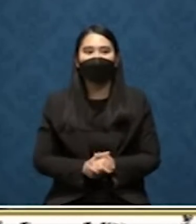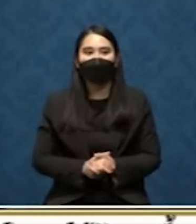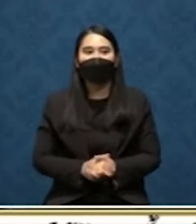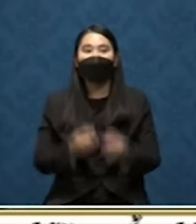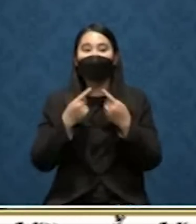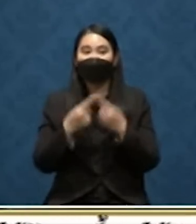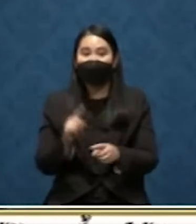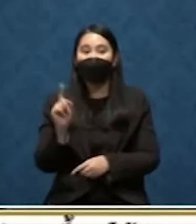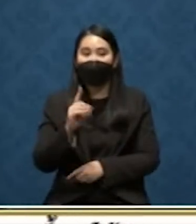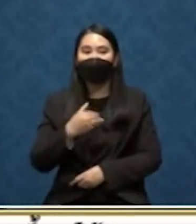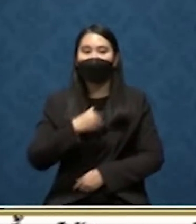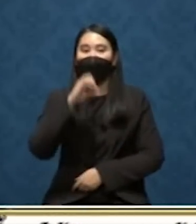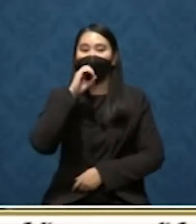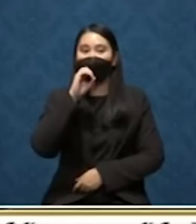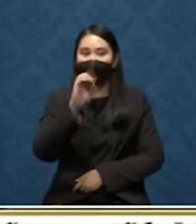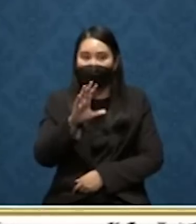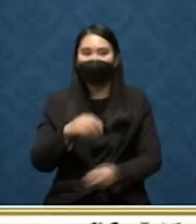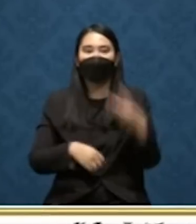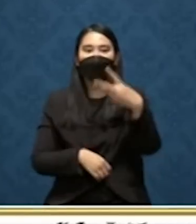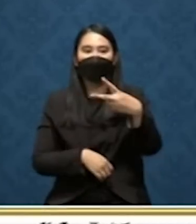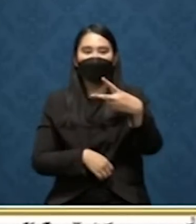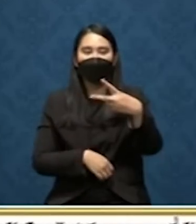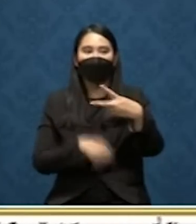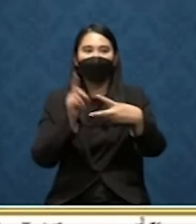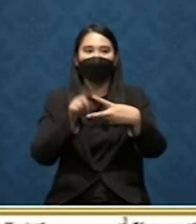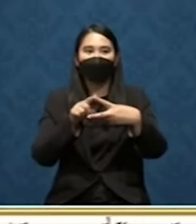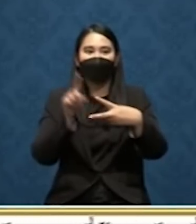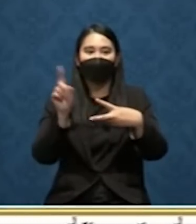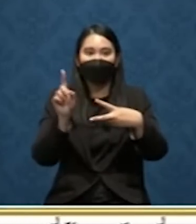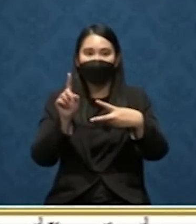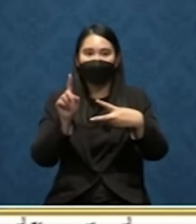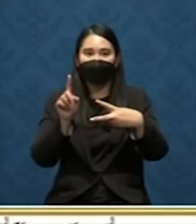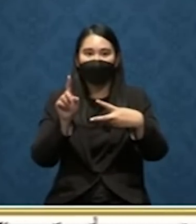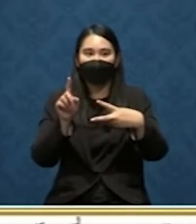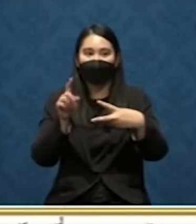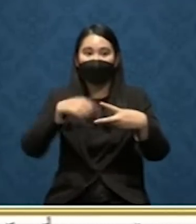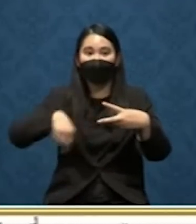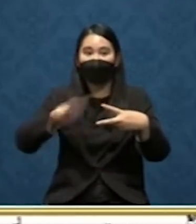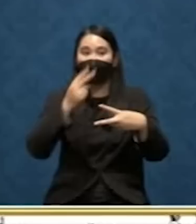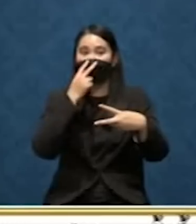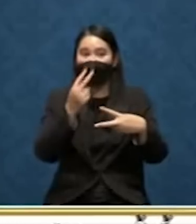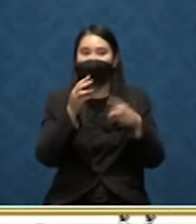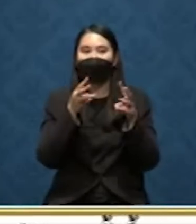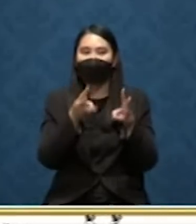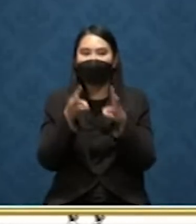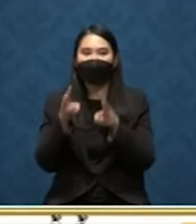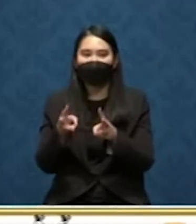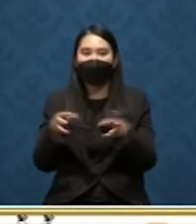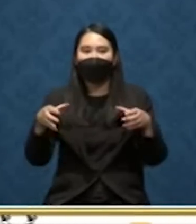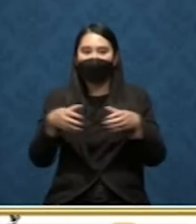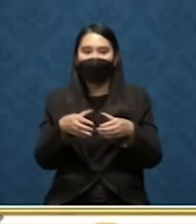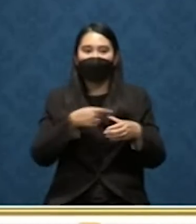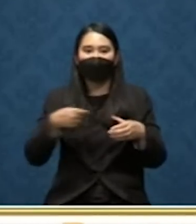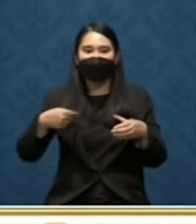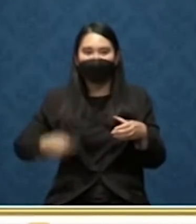แต่สิ่ทผมกำลงจะเน้นย้ำ ม 2 เรองครับเรื่องแรกก็คือว่า เราจะเห็นว่าวิธีการของกatch maar cross